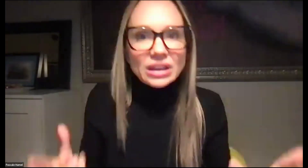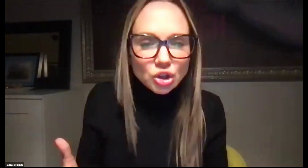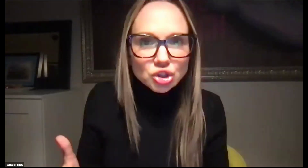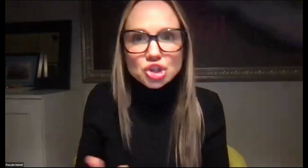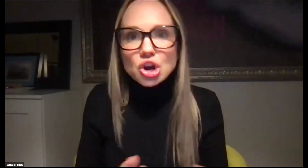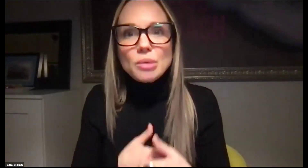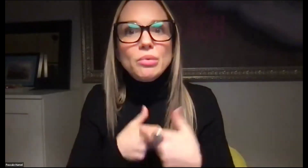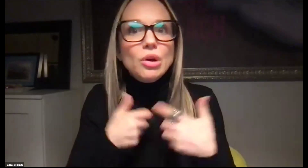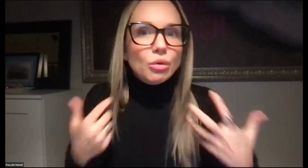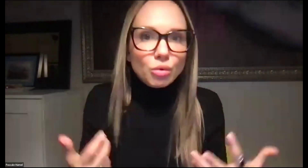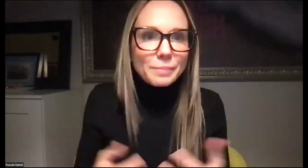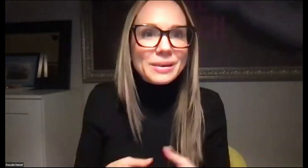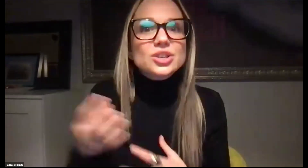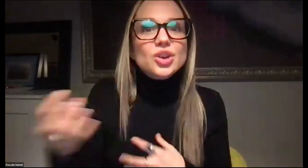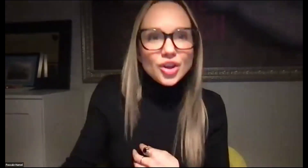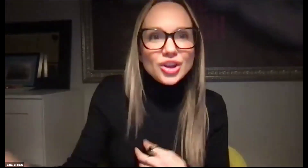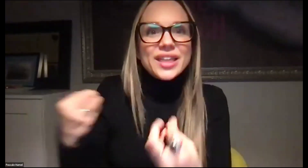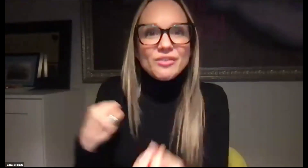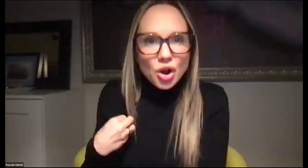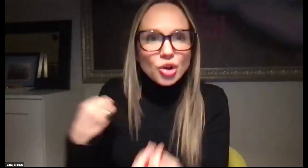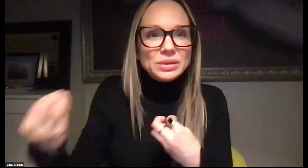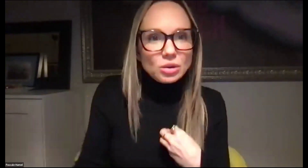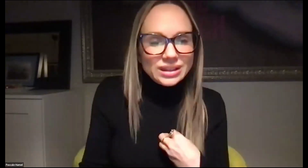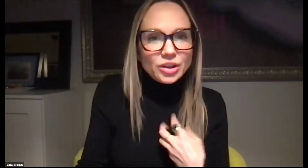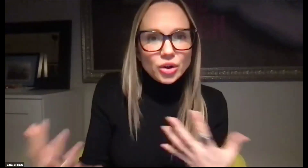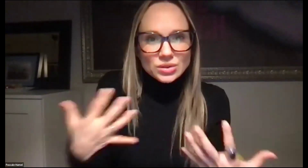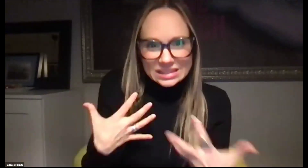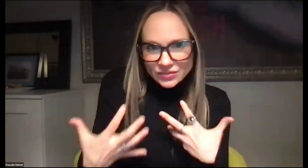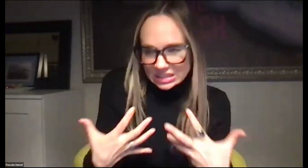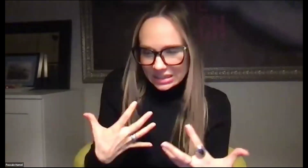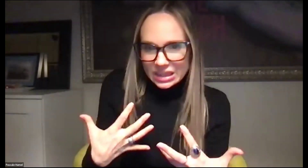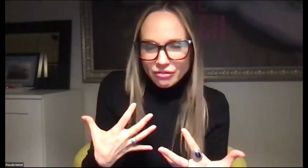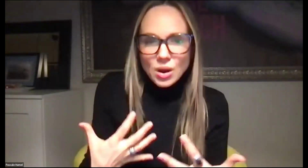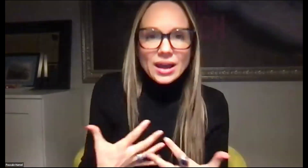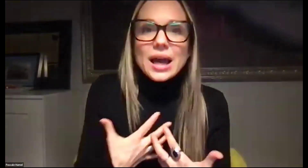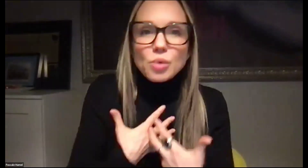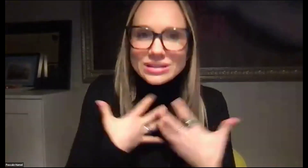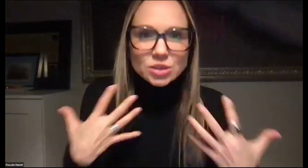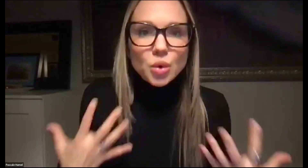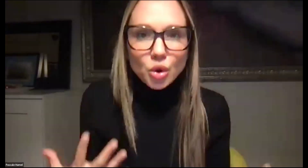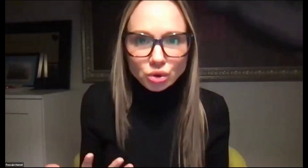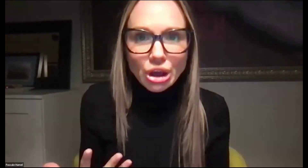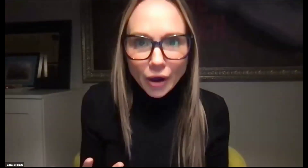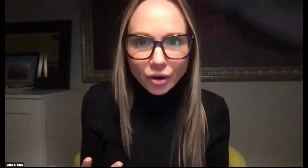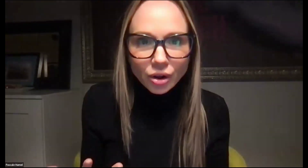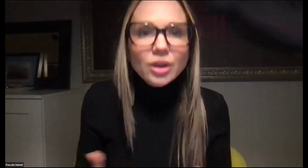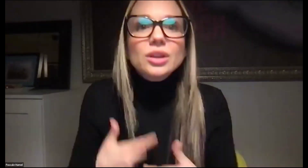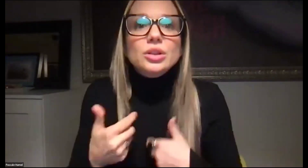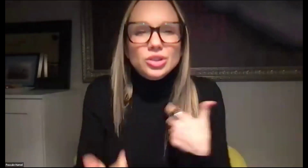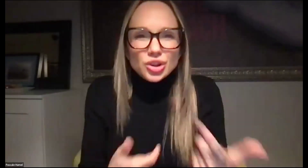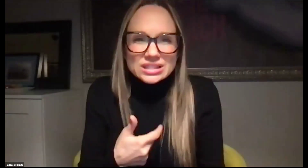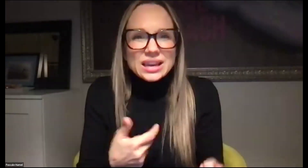amis ou avec notre chum ou parce que d'avoir l'opinion de quelqu'un d'autre, c'est difficile des fois, à moins que ça soit un coup de